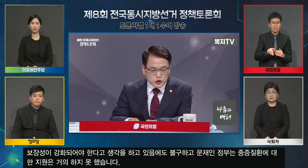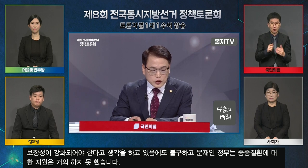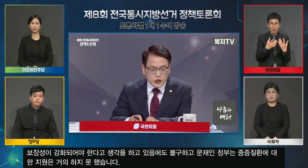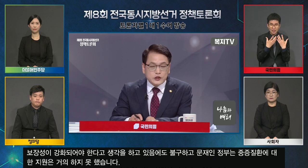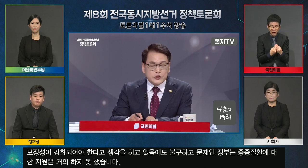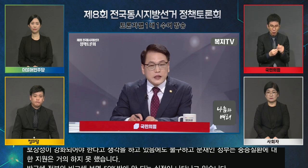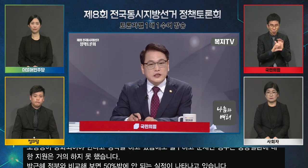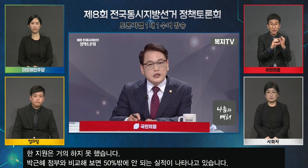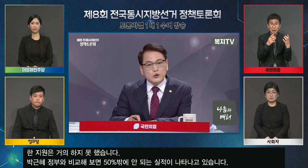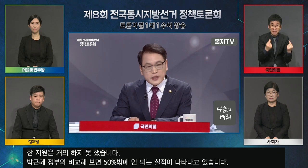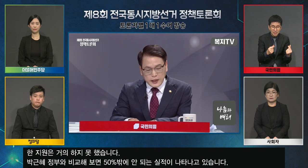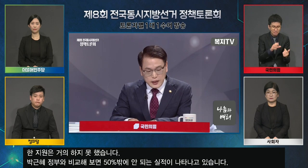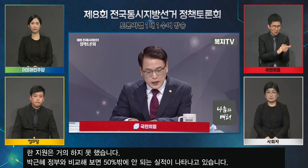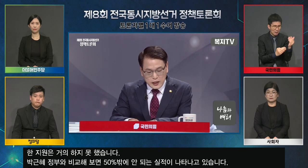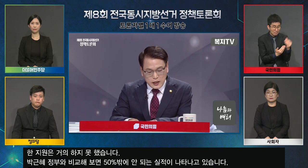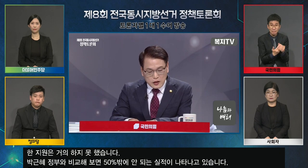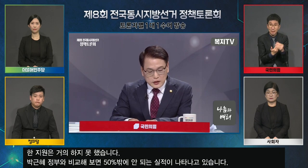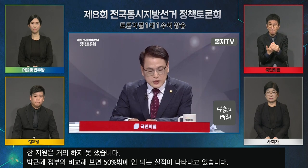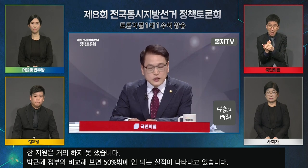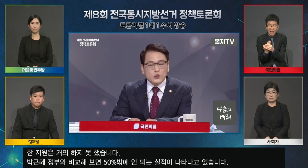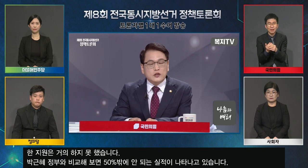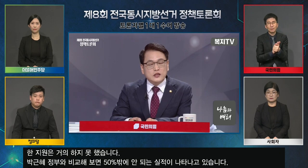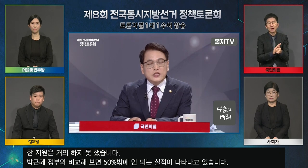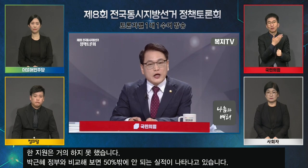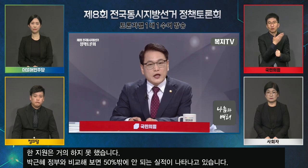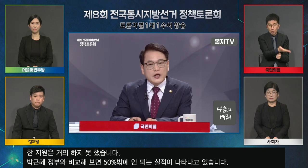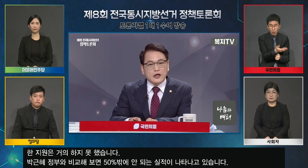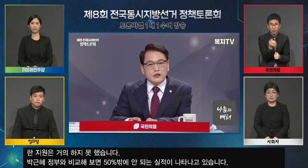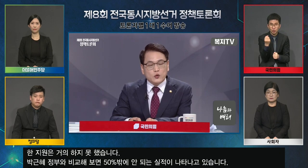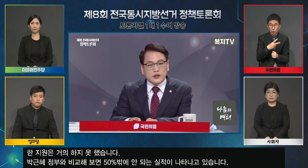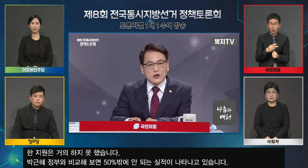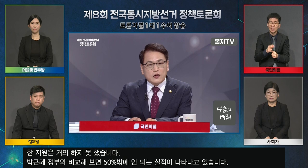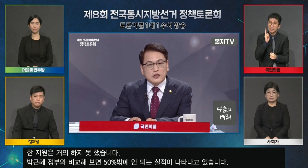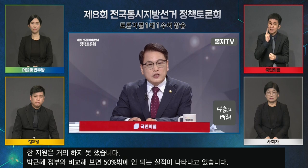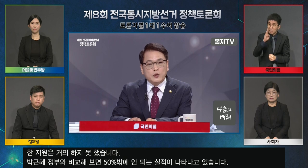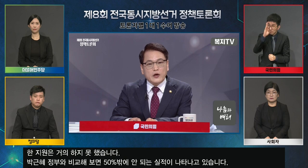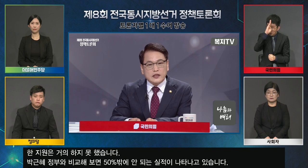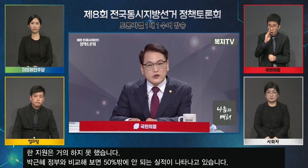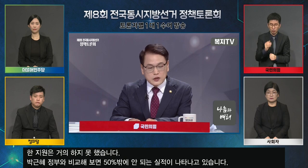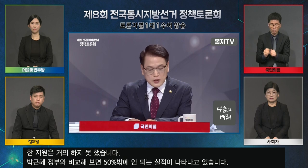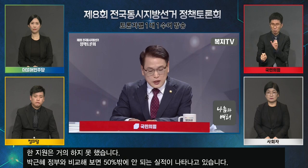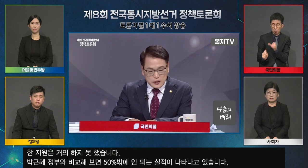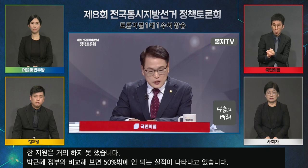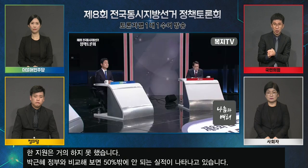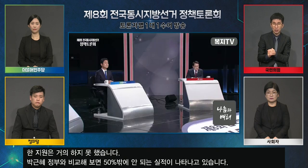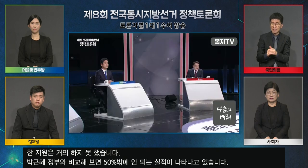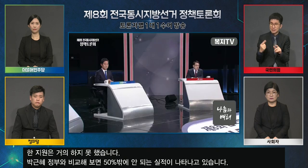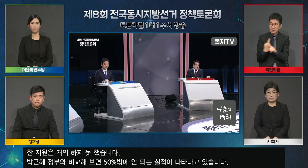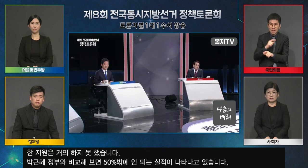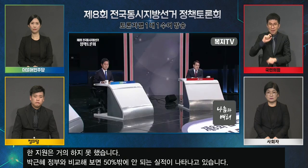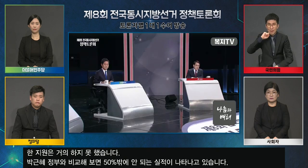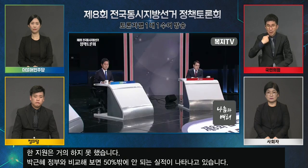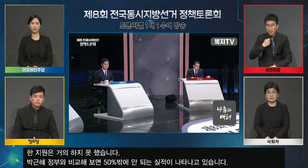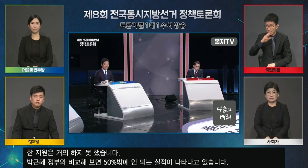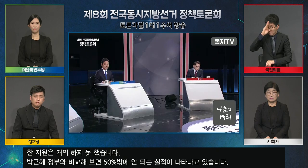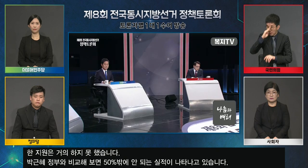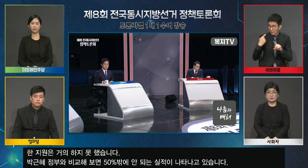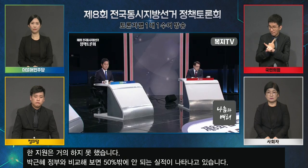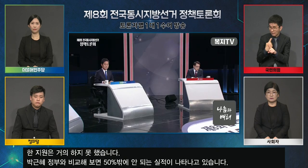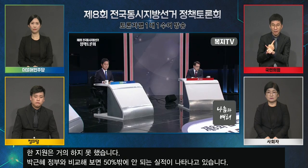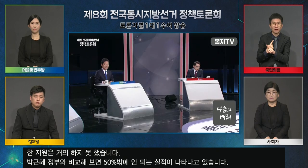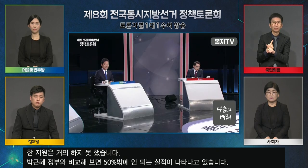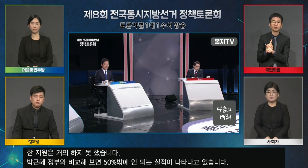중증 희귀질환 치료제의 신속 등재를 통해서 급여화 과정을 단축하겠다는